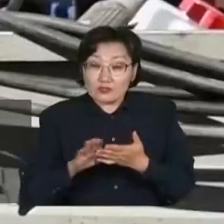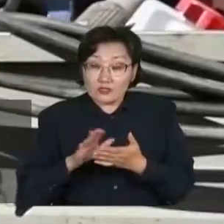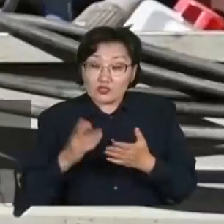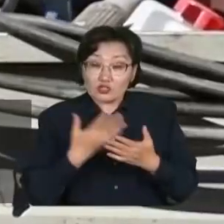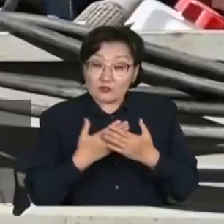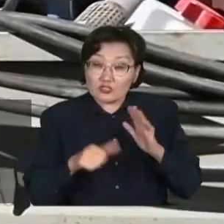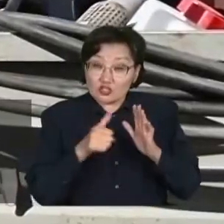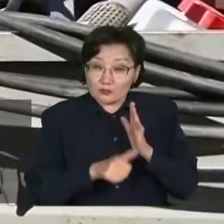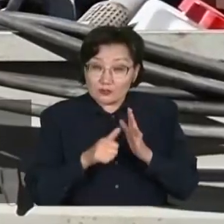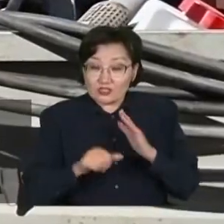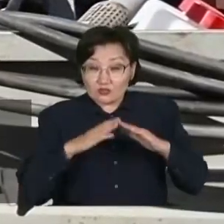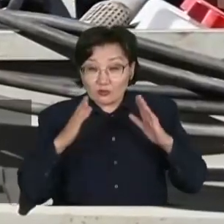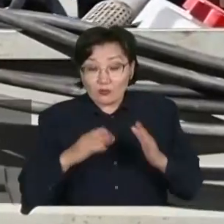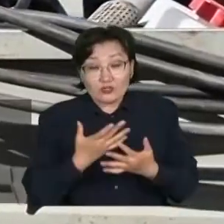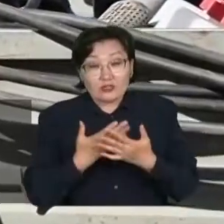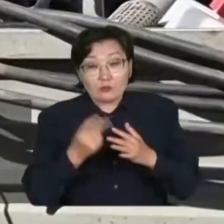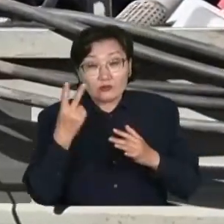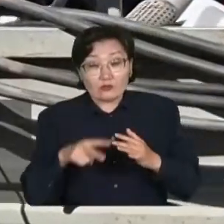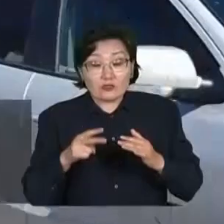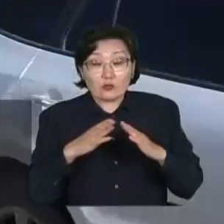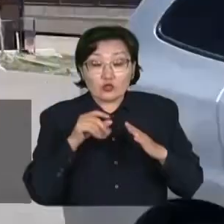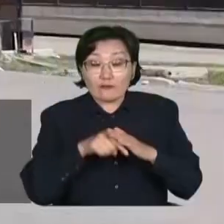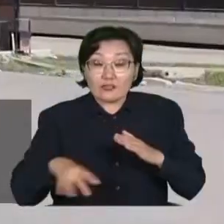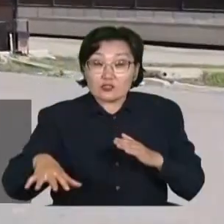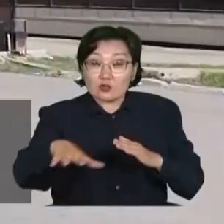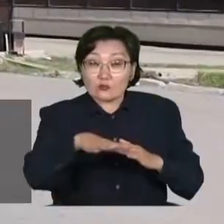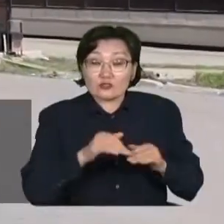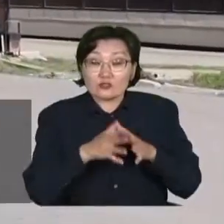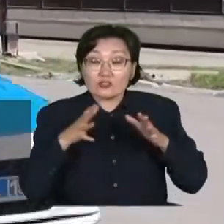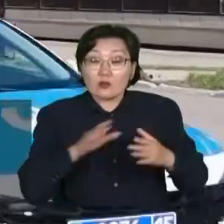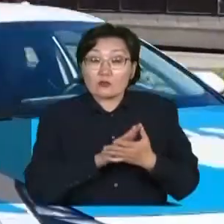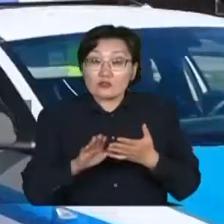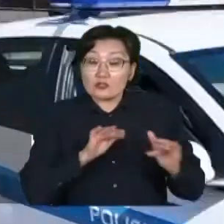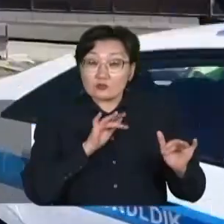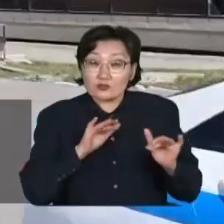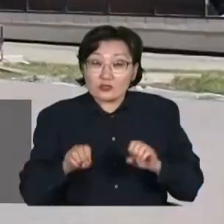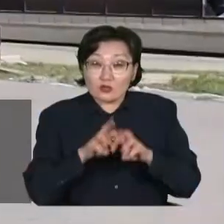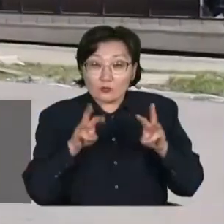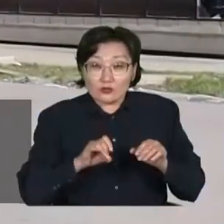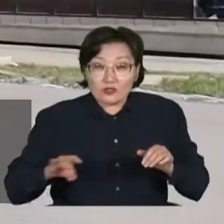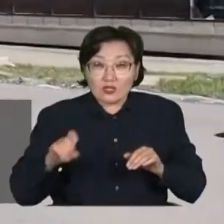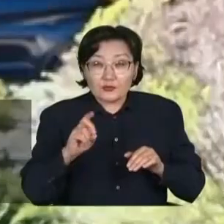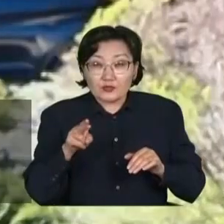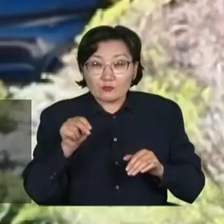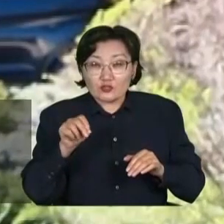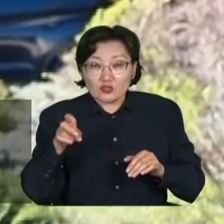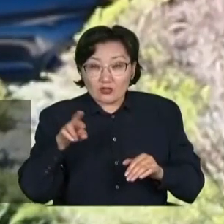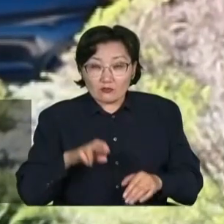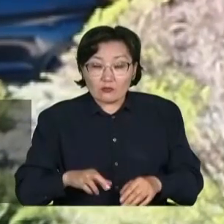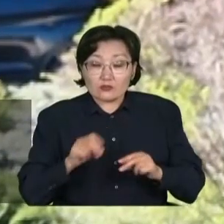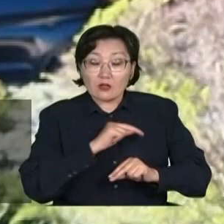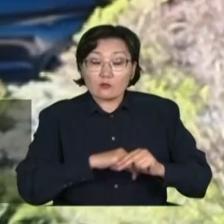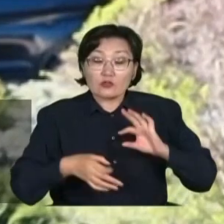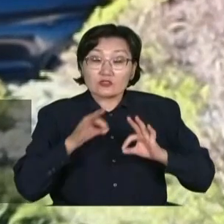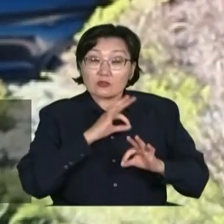порядка 60 домов и около 20 дворовых территорий. Масштабная дезинфекция охватила и микрорайон Кирпичный. В работе